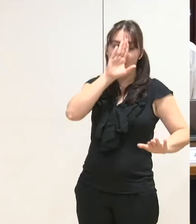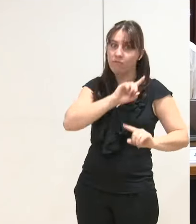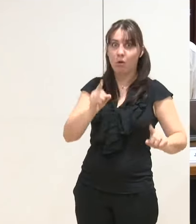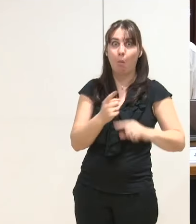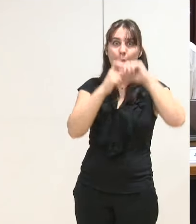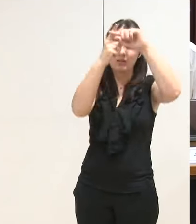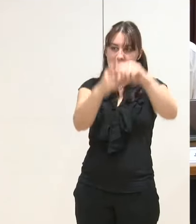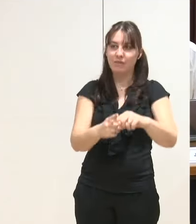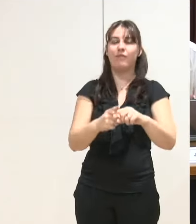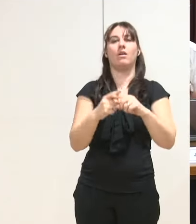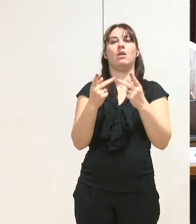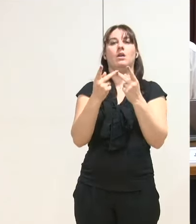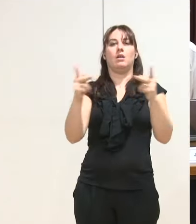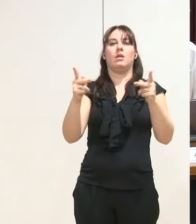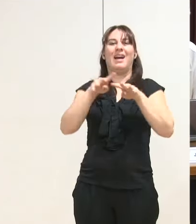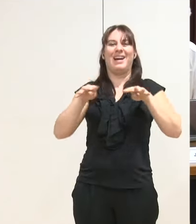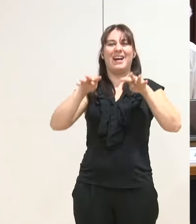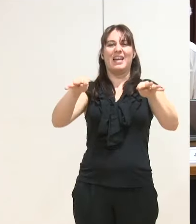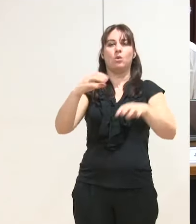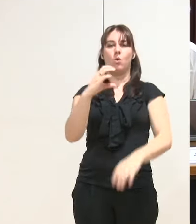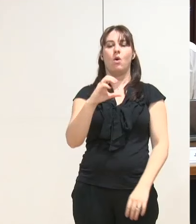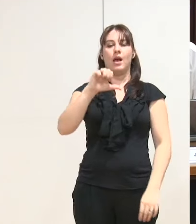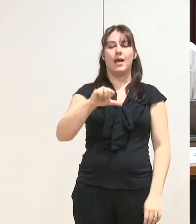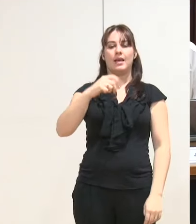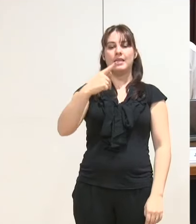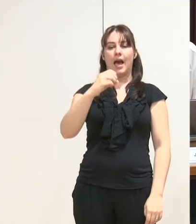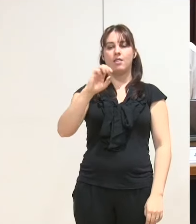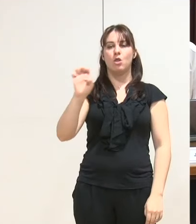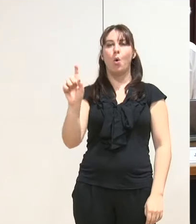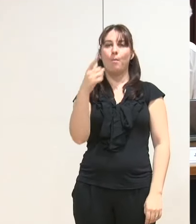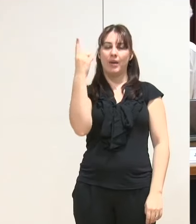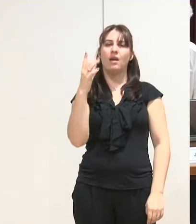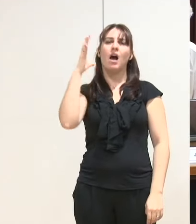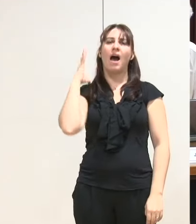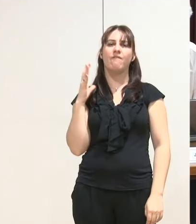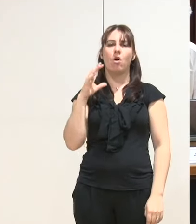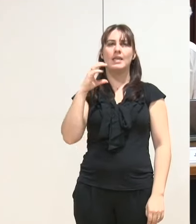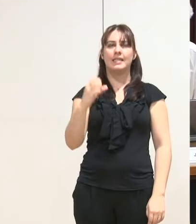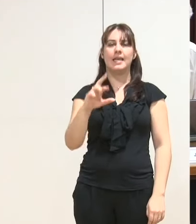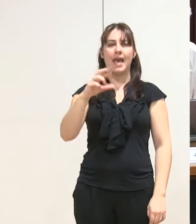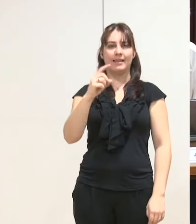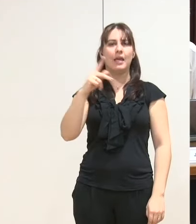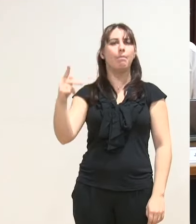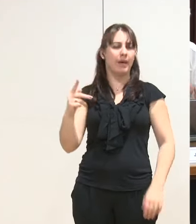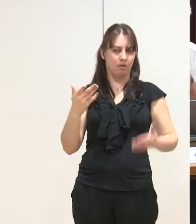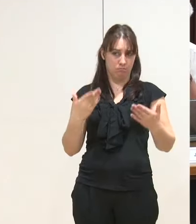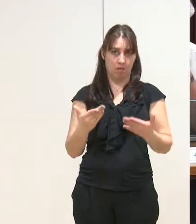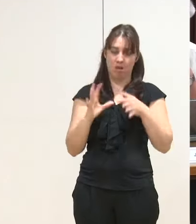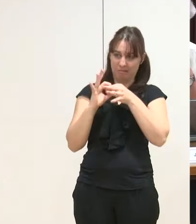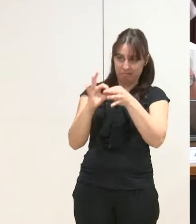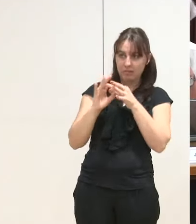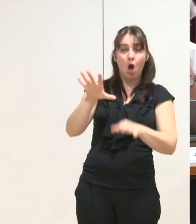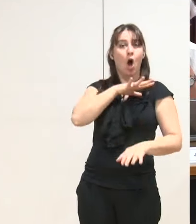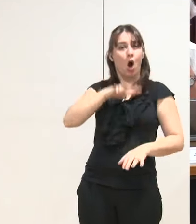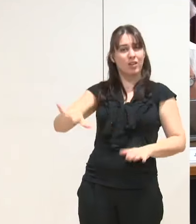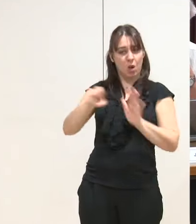avec canopé le l'ex CRDP pour mettre à disposition ces films donc non pas à aux seuls enseignant